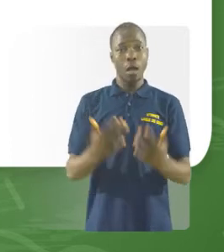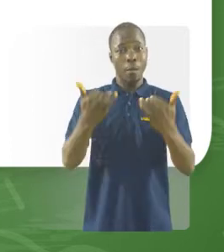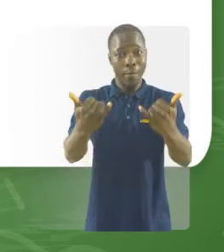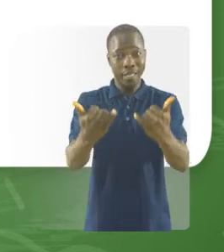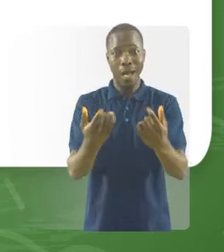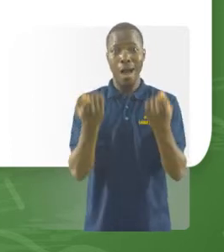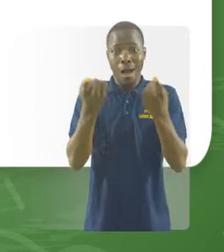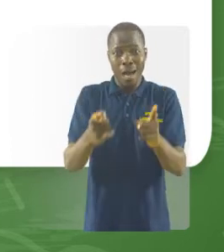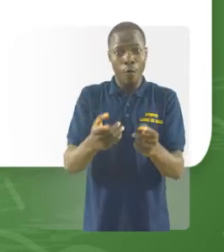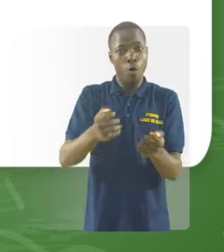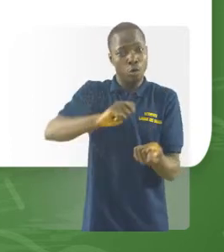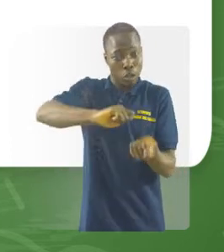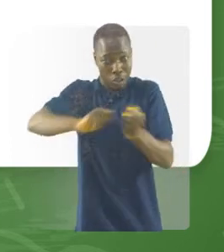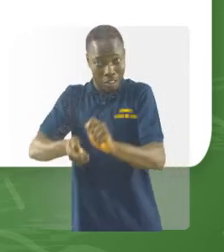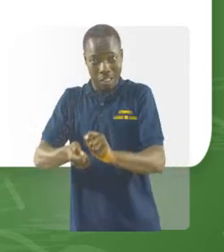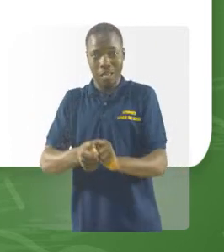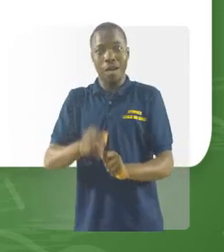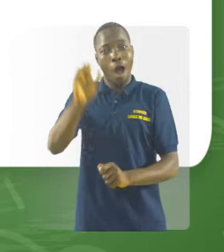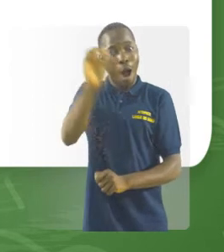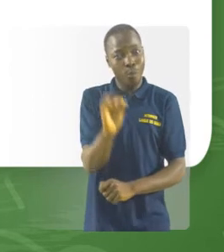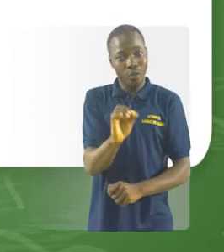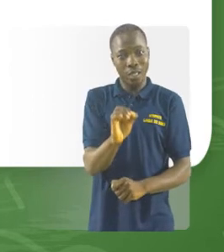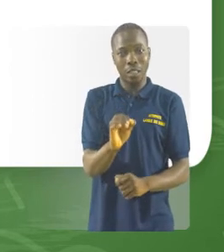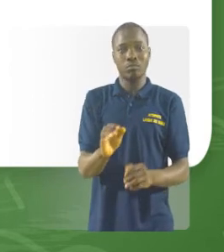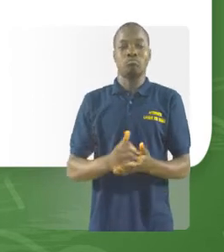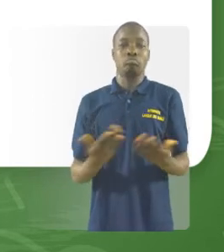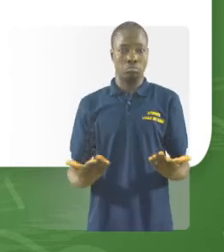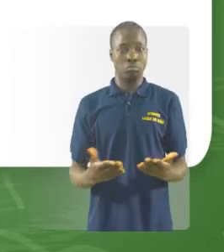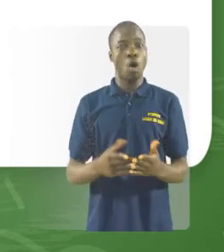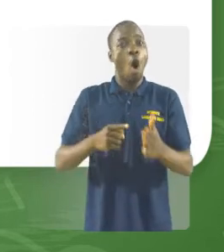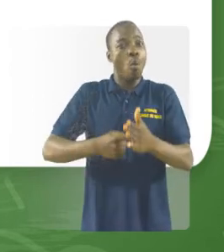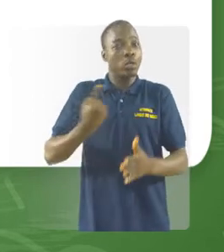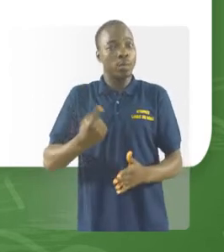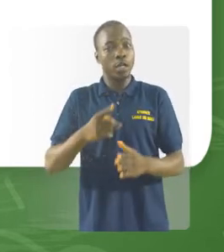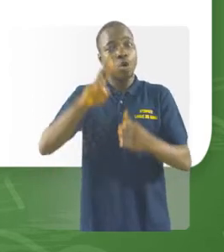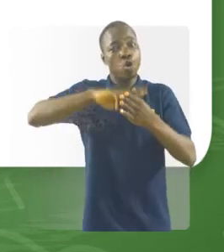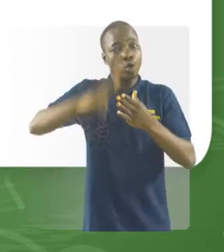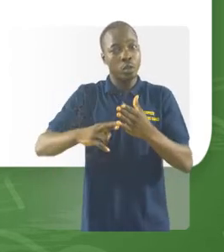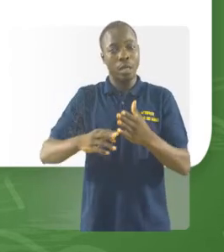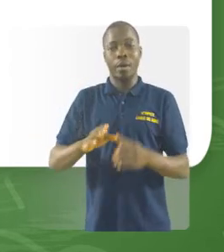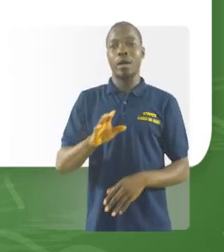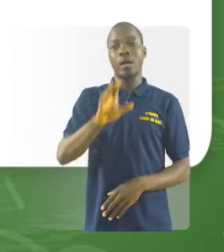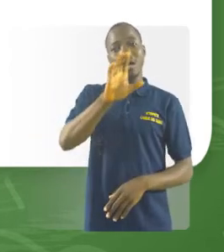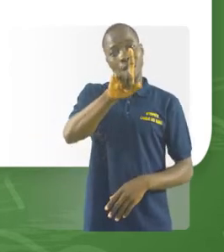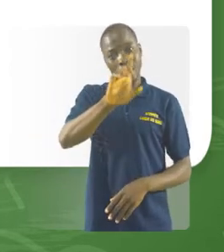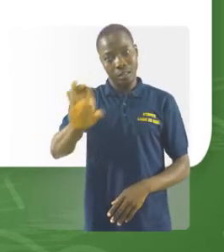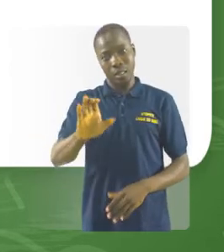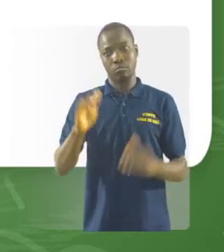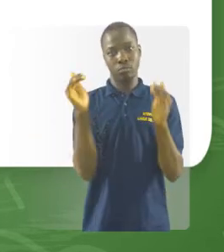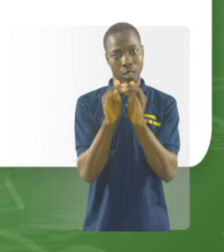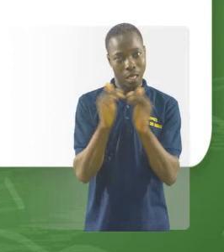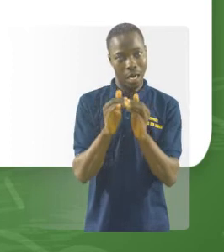veut exprimer cette fréquence en pourcentage, nous multiplions le résultat par 100. Ce qui est